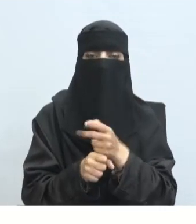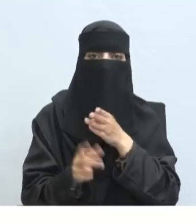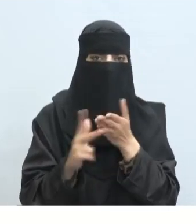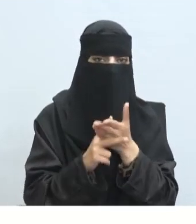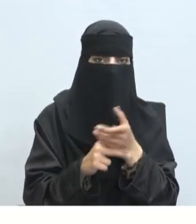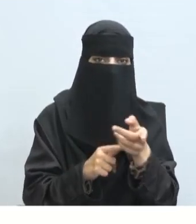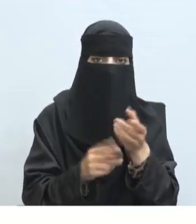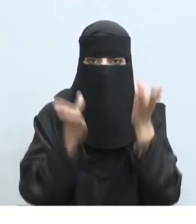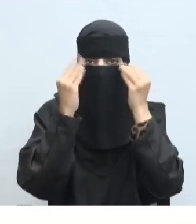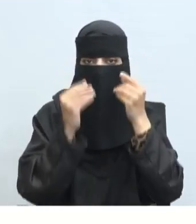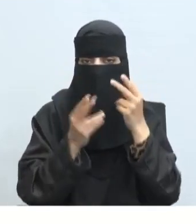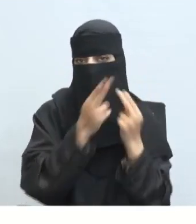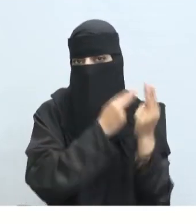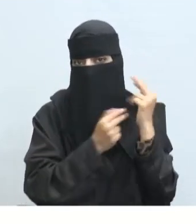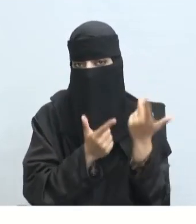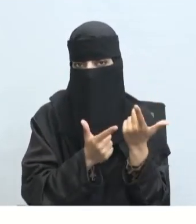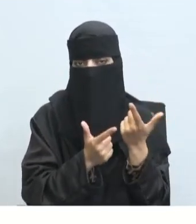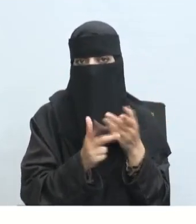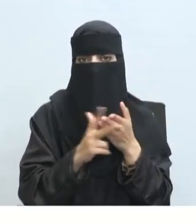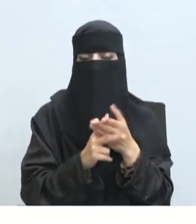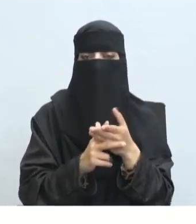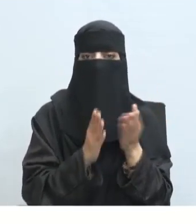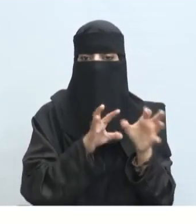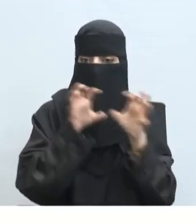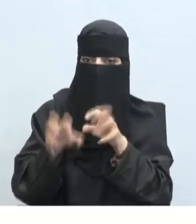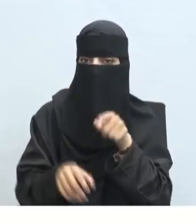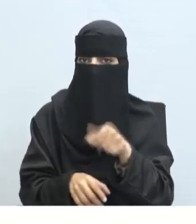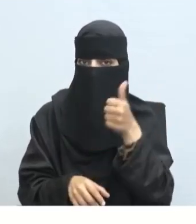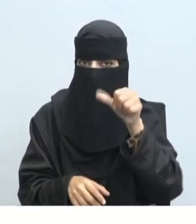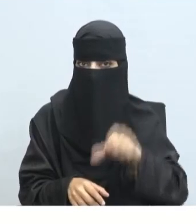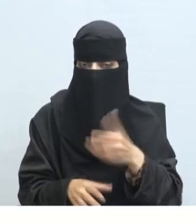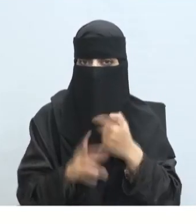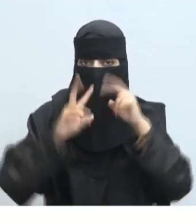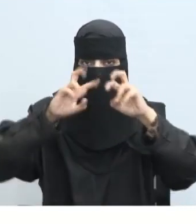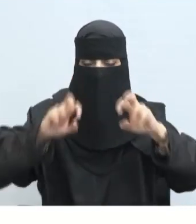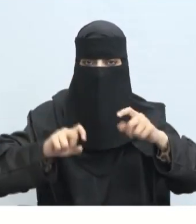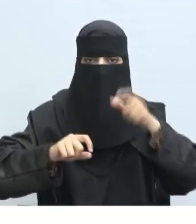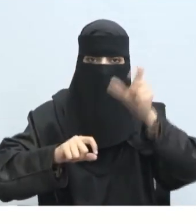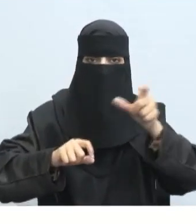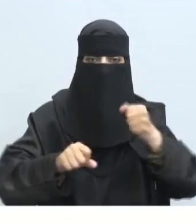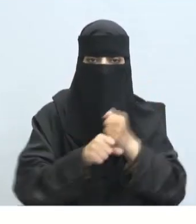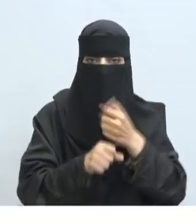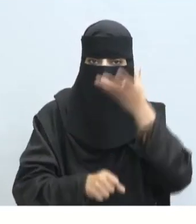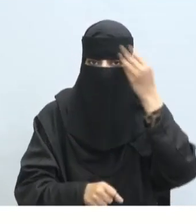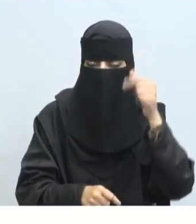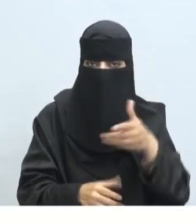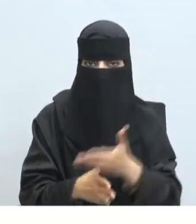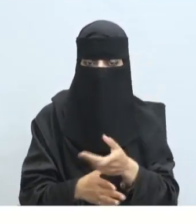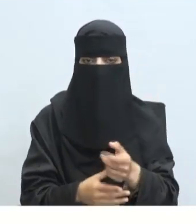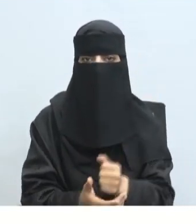خلال معلومات تاريخيه من خلال مراجعه المصادر من خلال البحث عن موظفين لديهم